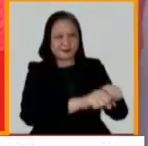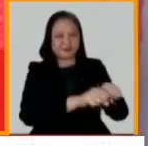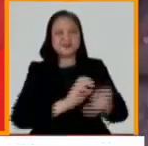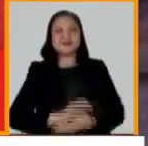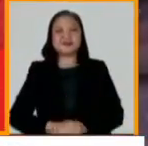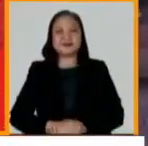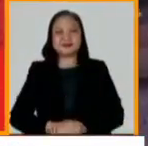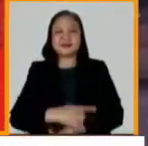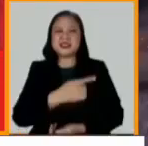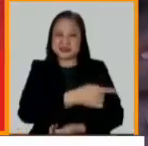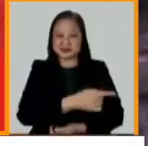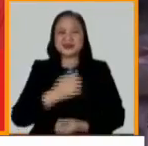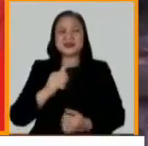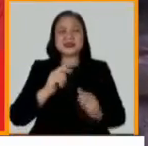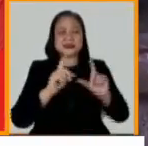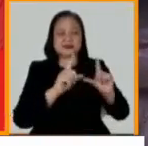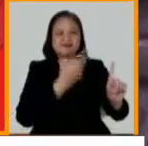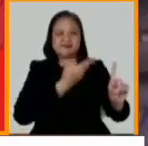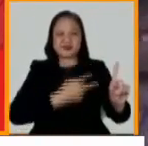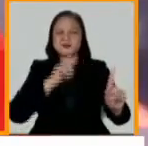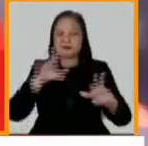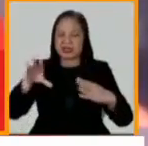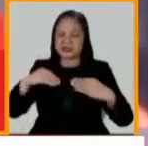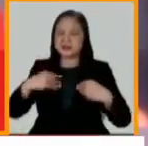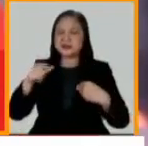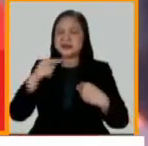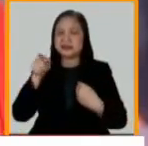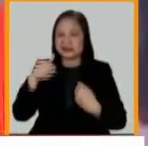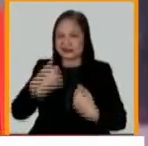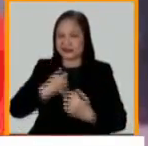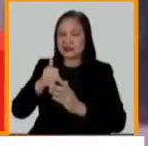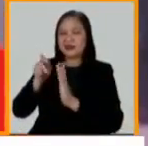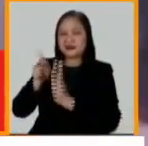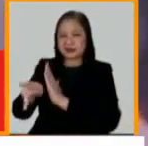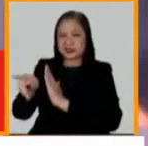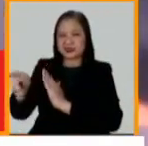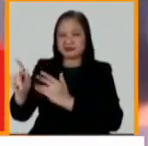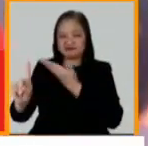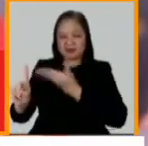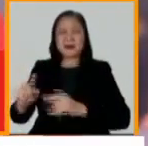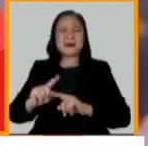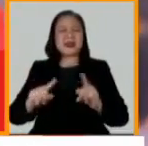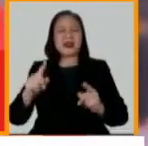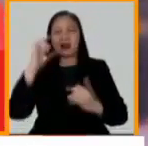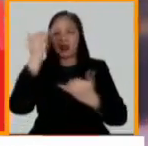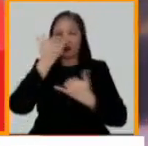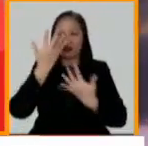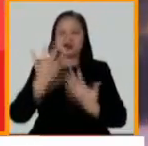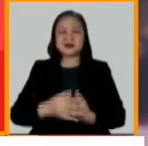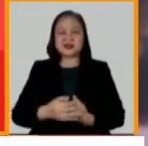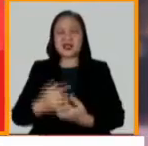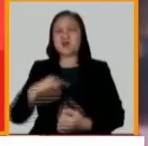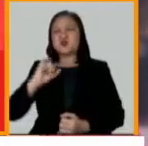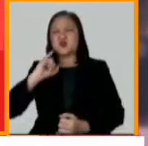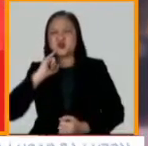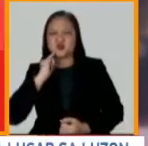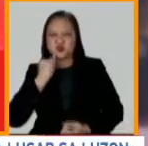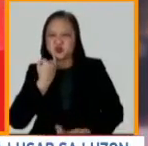sa biktima, pero hindi niya raw ito sinasadya. Sa silo siguro, nadala ako.